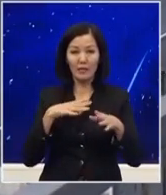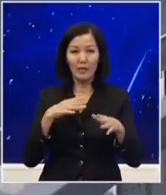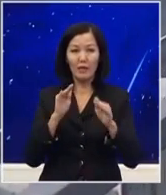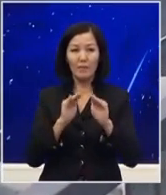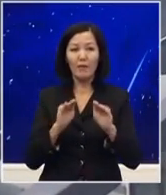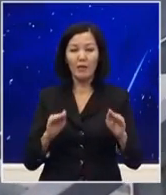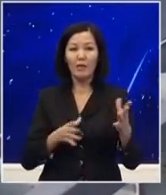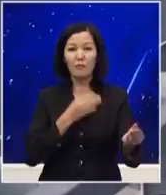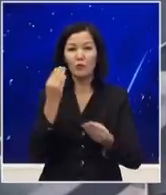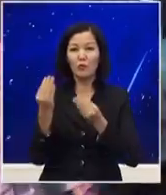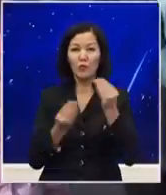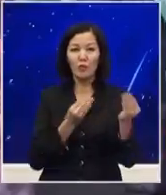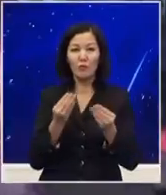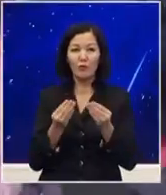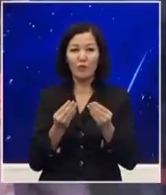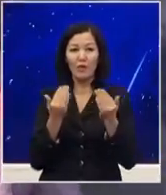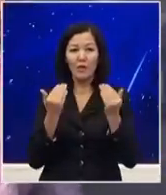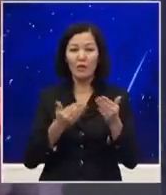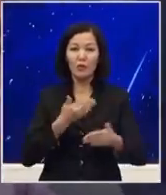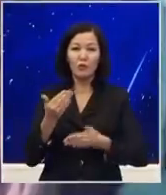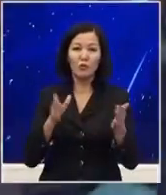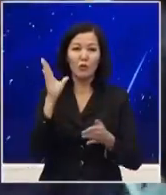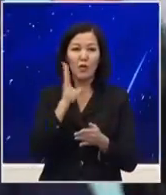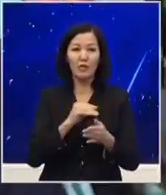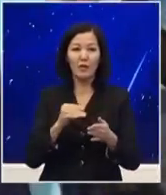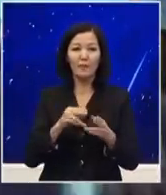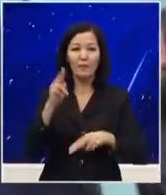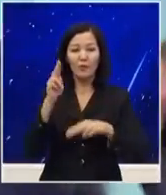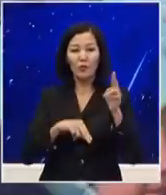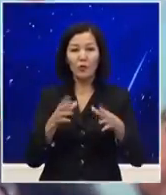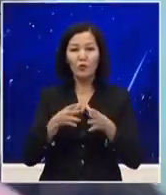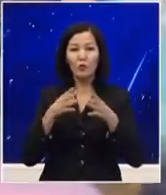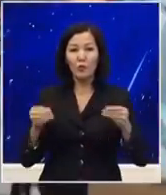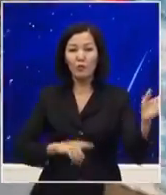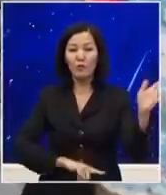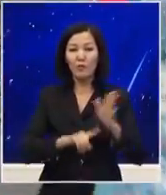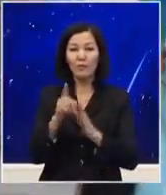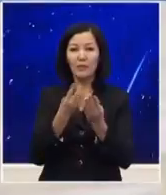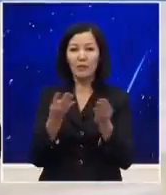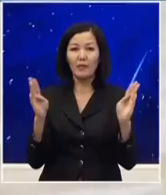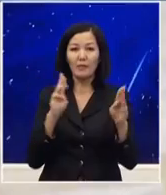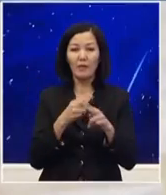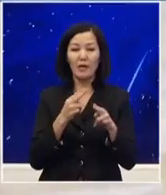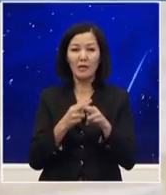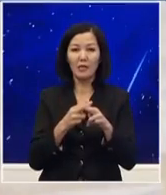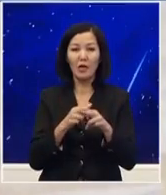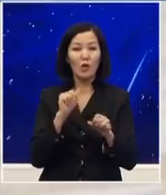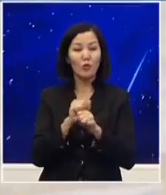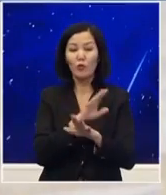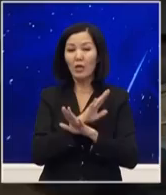Балаларымыз ойнап күліп үстінде міне. Құрылыс көктемде басталғантын, пандемия жағаласты, әкім